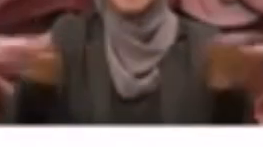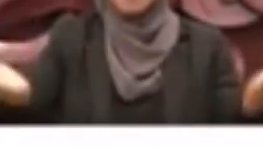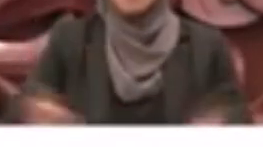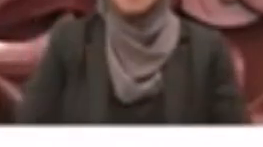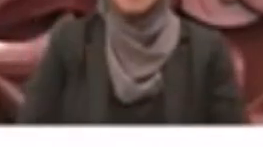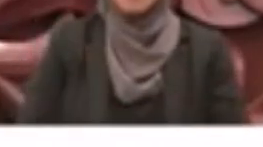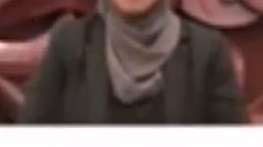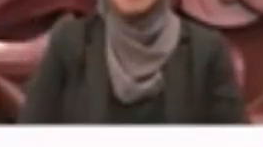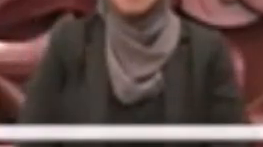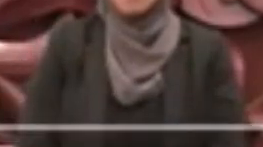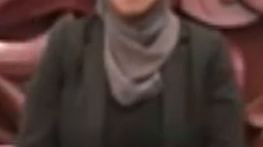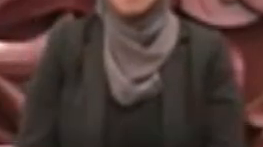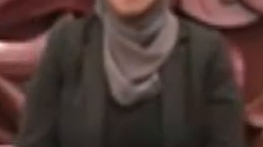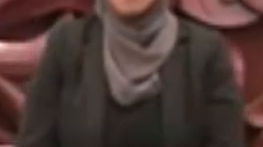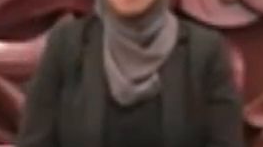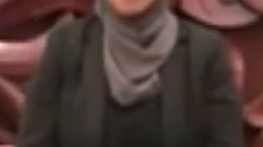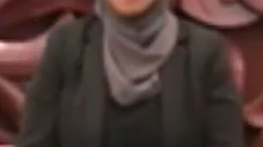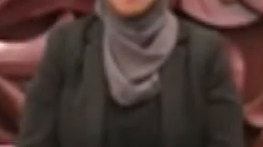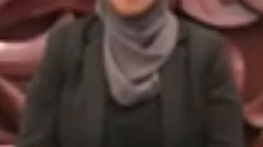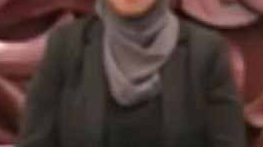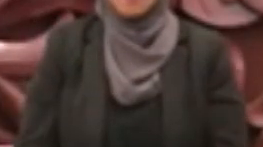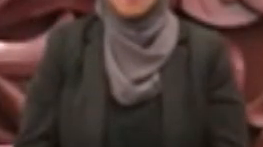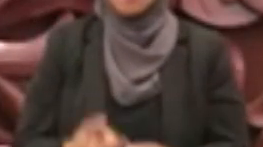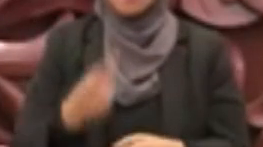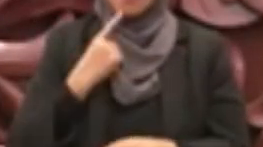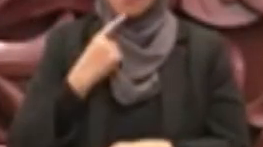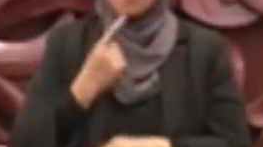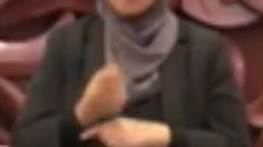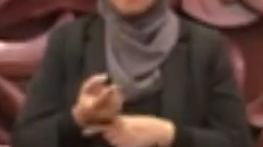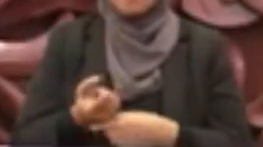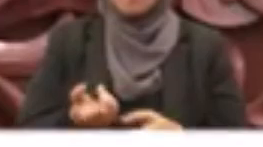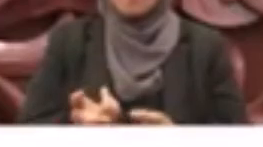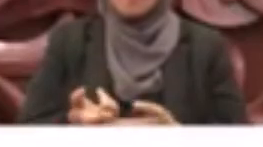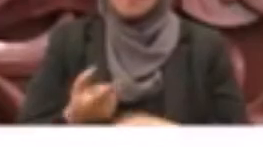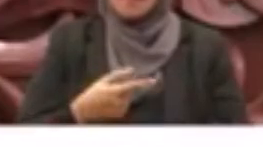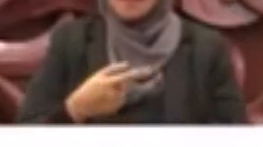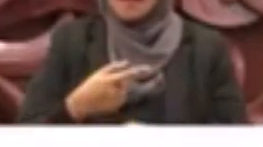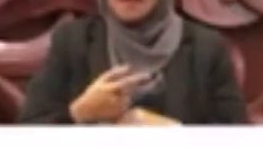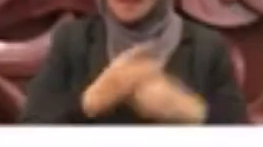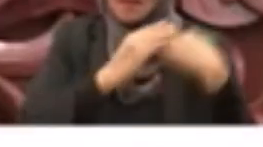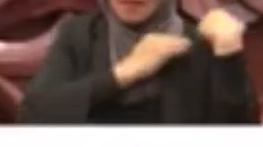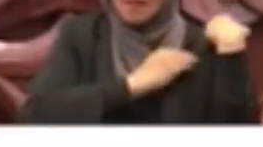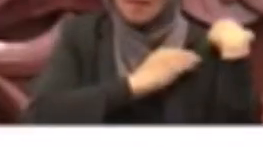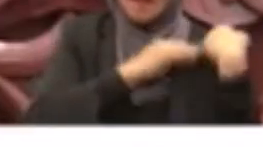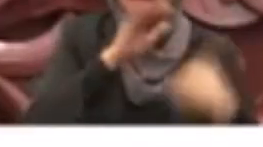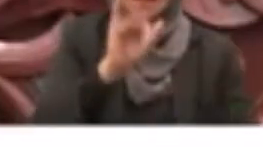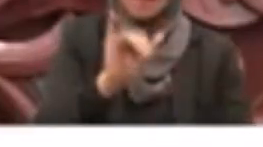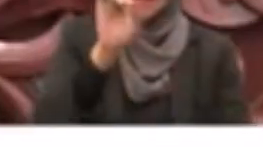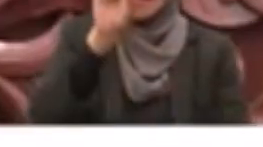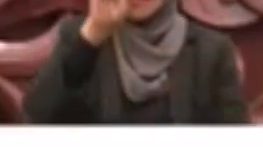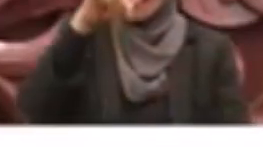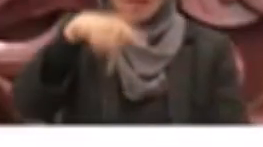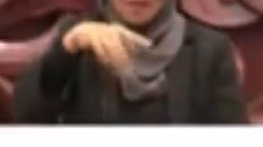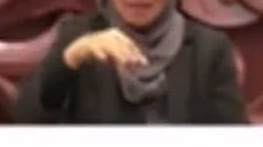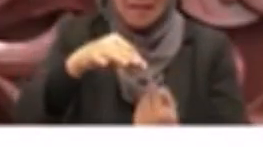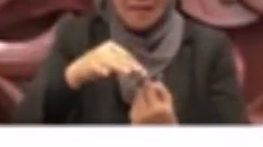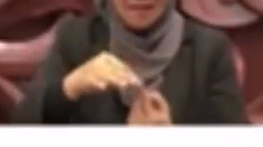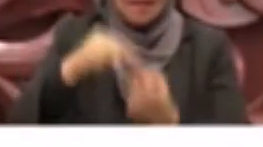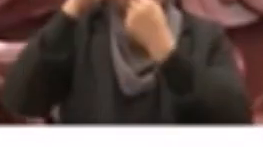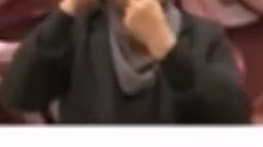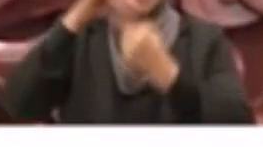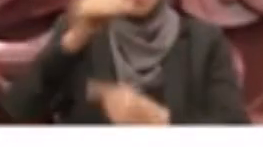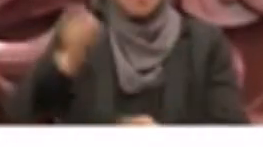an merupakan simbolik kepada kuasa dan bidang tugas yang dipertua dewan